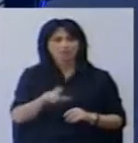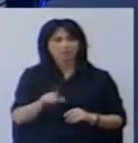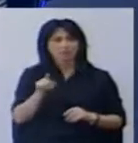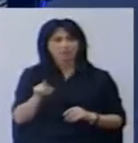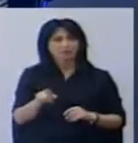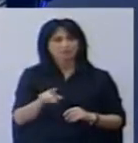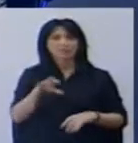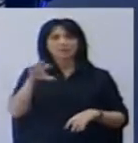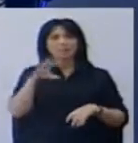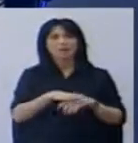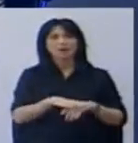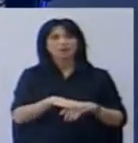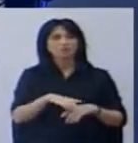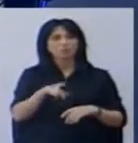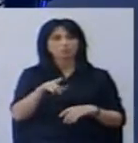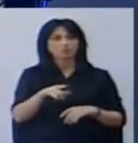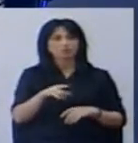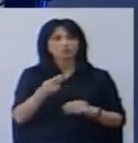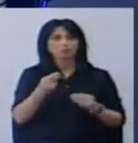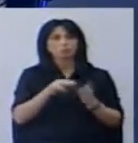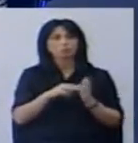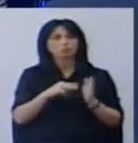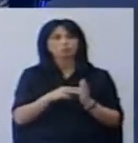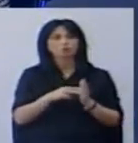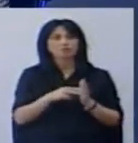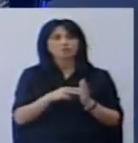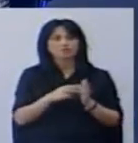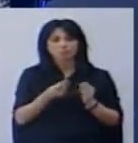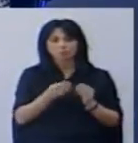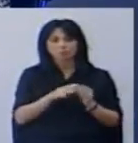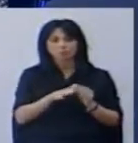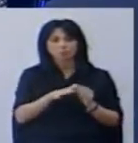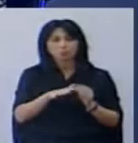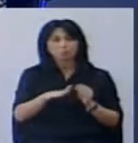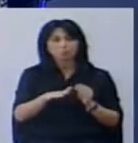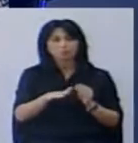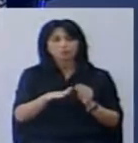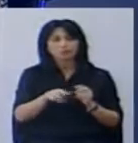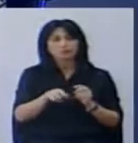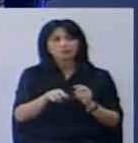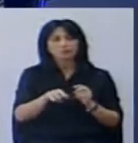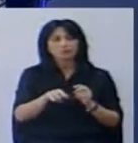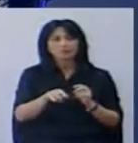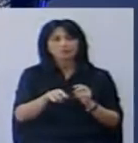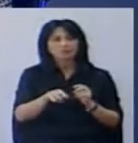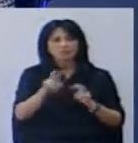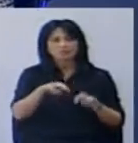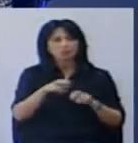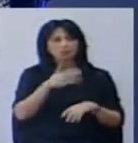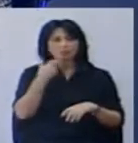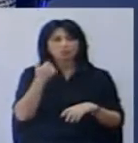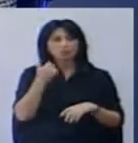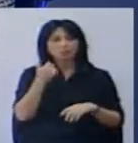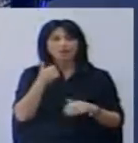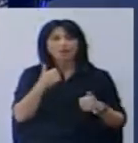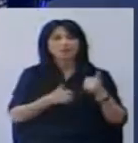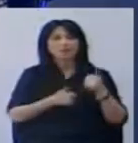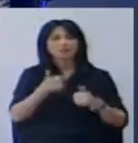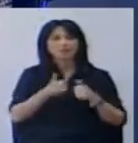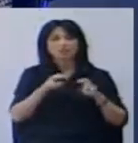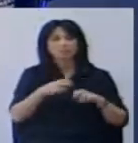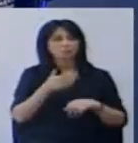და ფაქტიურად არც კი ხდება ბიუჯეტიდან გადინებული თანხების შემოწმება, არ ხდება